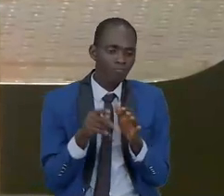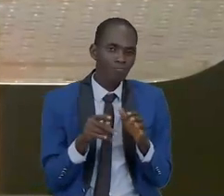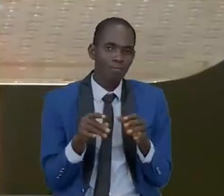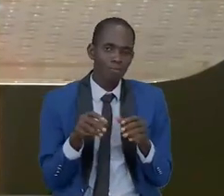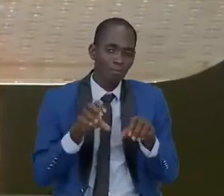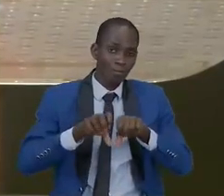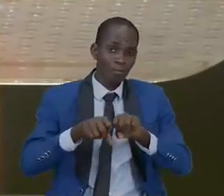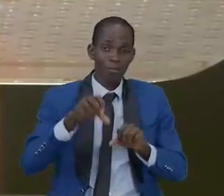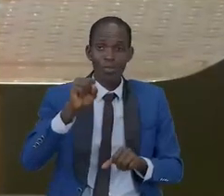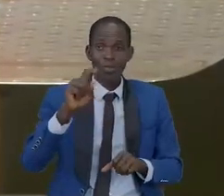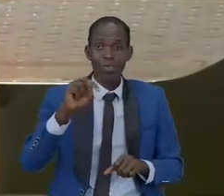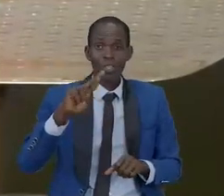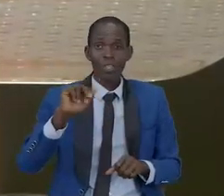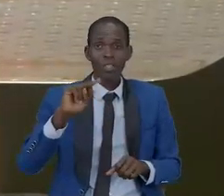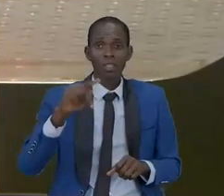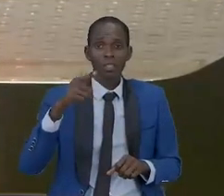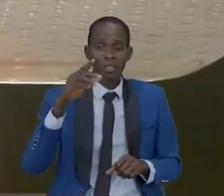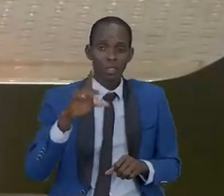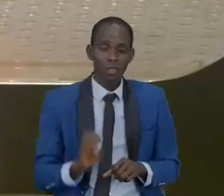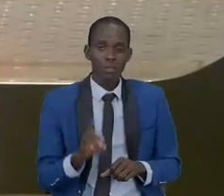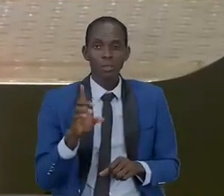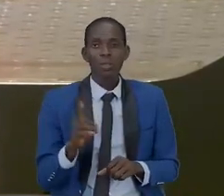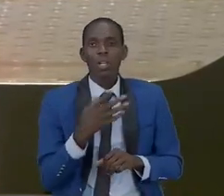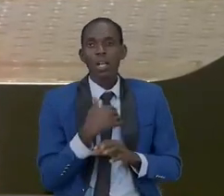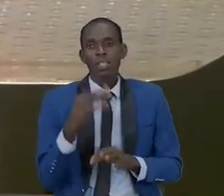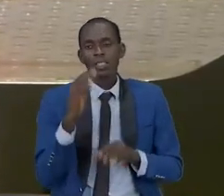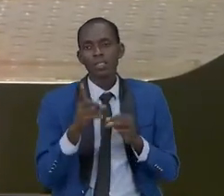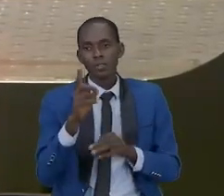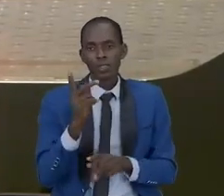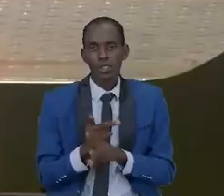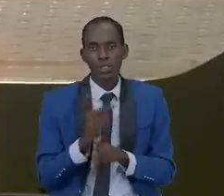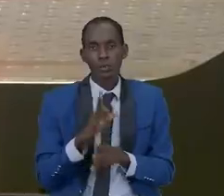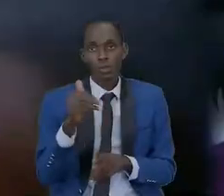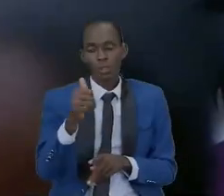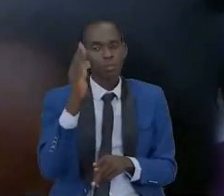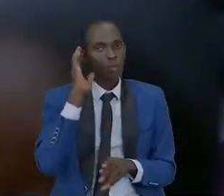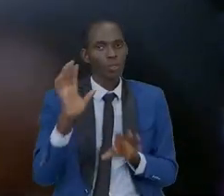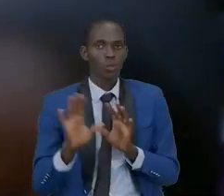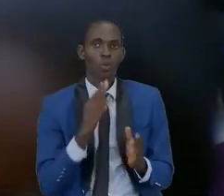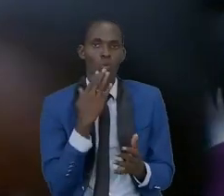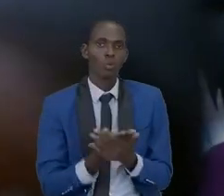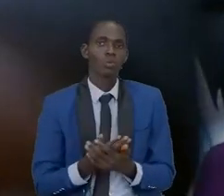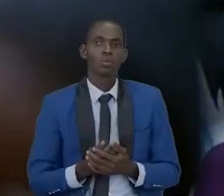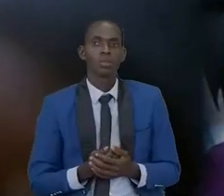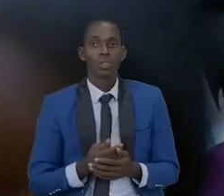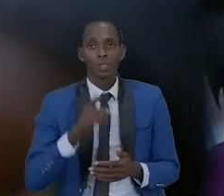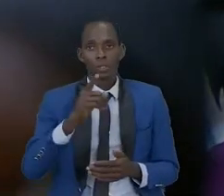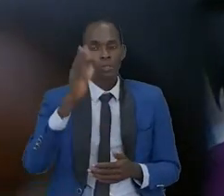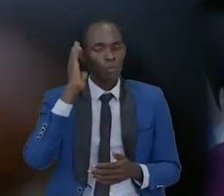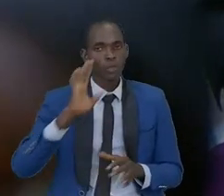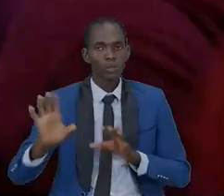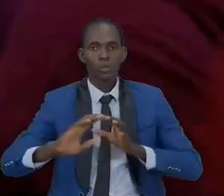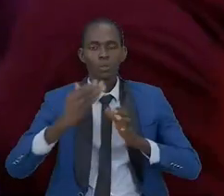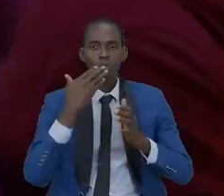l'impudicité de l'impudicité chose contre lesquelles vous vous trouvez bien vous